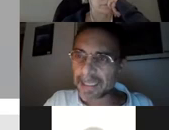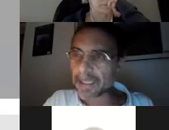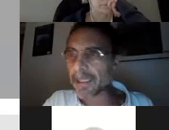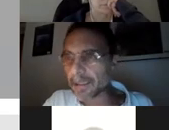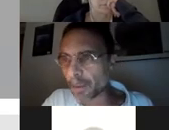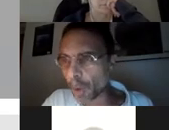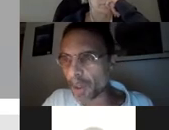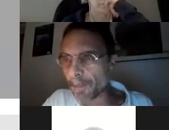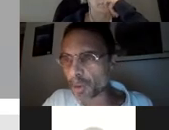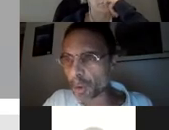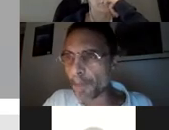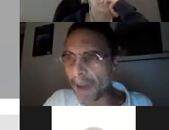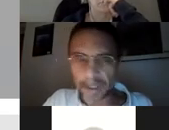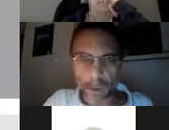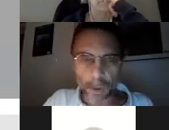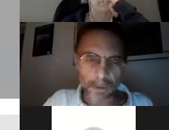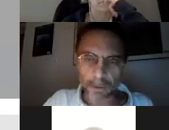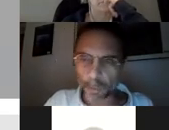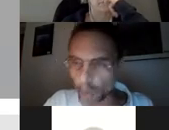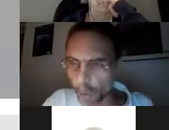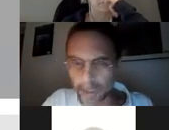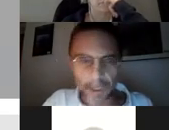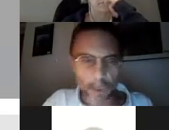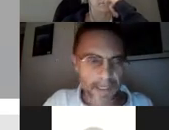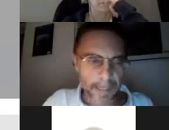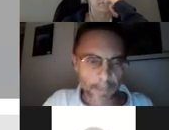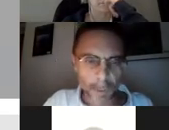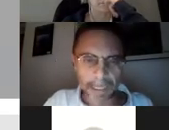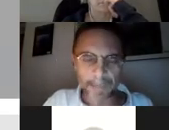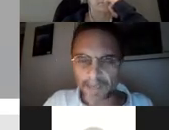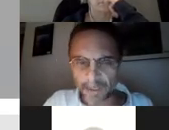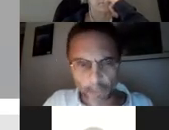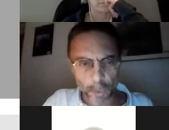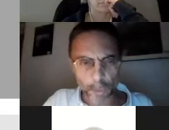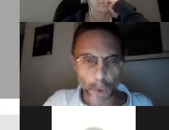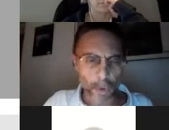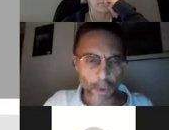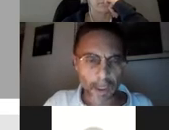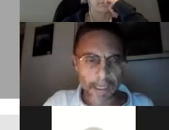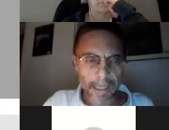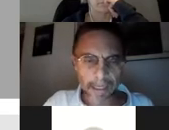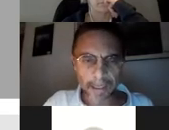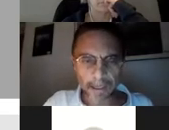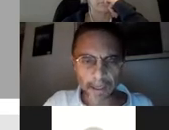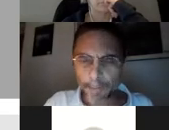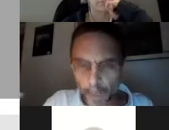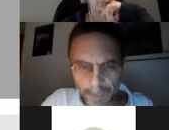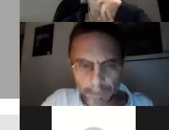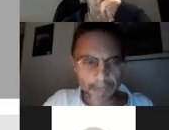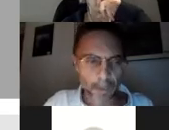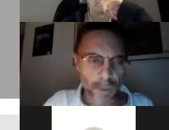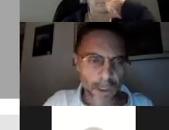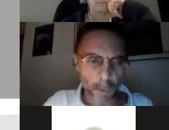coloro che mostrano panico, cioè coloro che dicono per esempio che l'epidemia è fuori controllo, che è